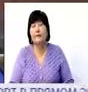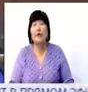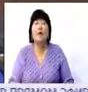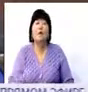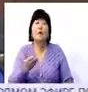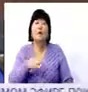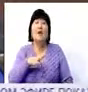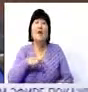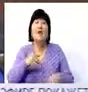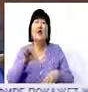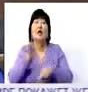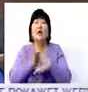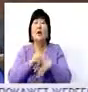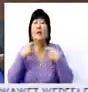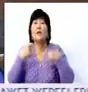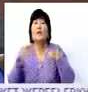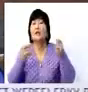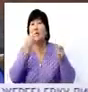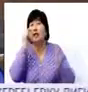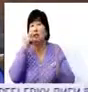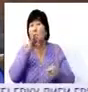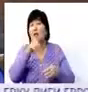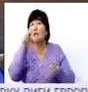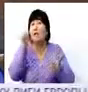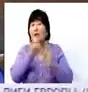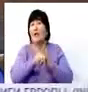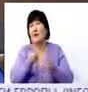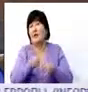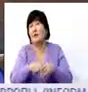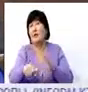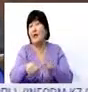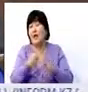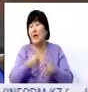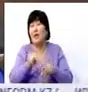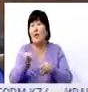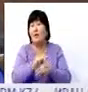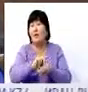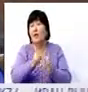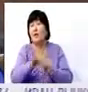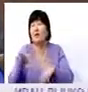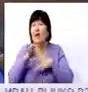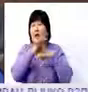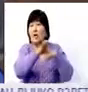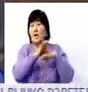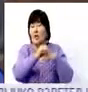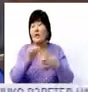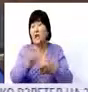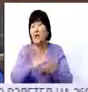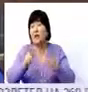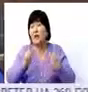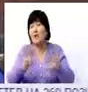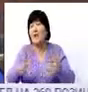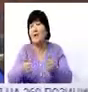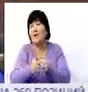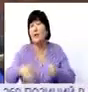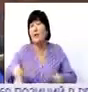Больной скот был перевезен в Южно-Казахстанскую область и забит. К сожалению, из-за неимения перерабатывающих предприятий мы перевозили в рамках меморандума в